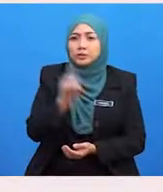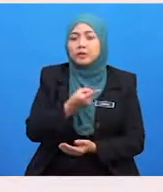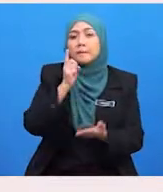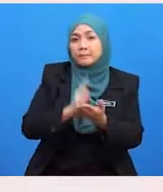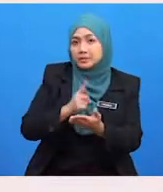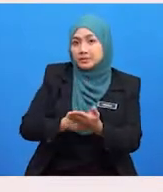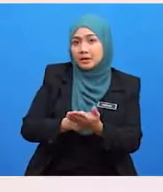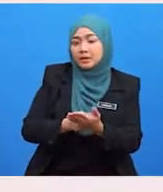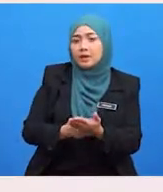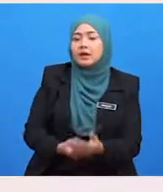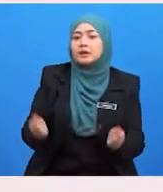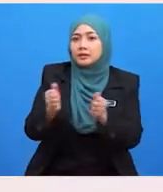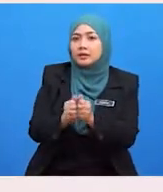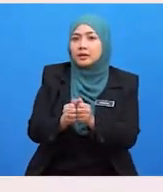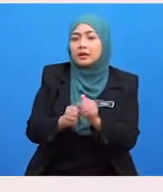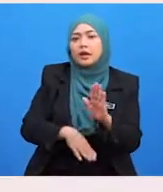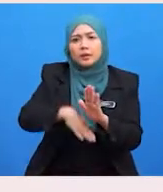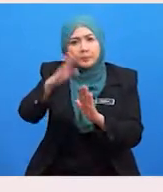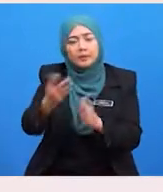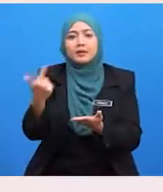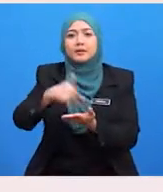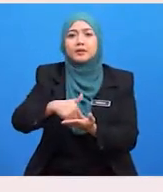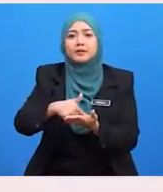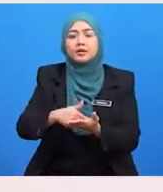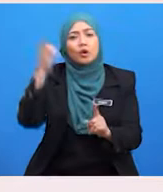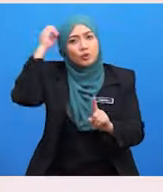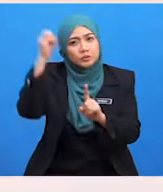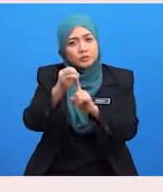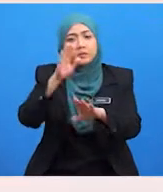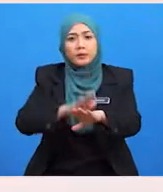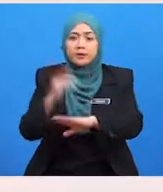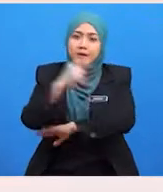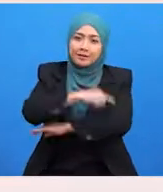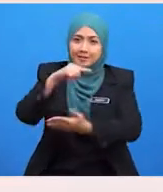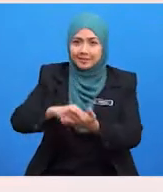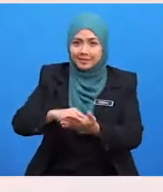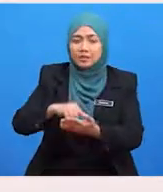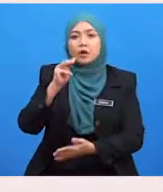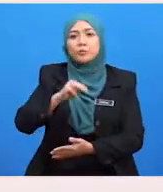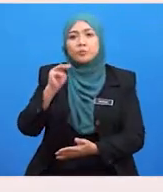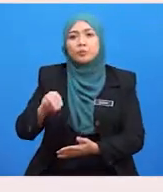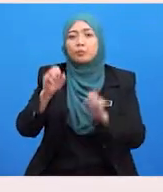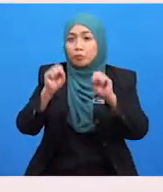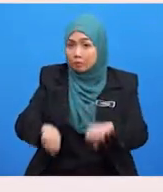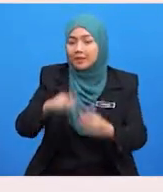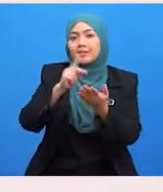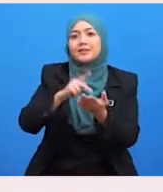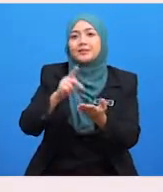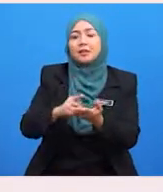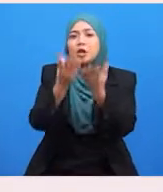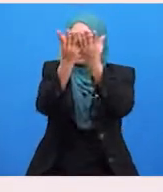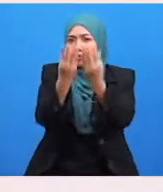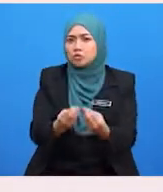dengan lebih lanjut, cikgu berharap pada akhir pembelajaran, murid-murid boleh menghitung susut nilai